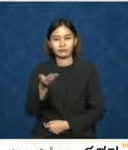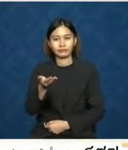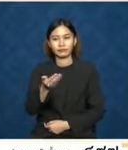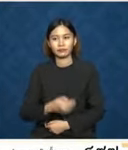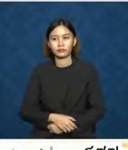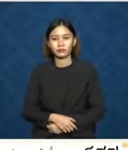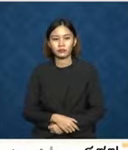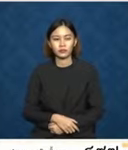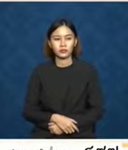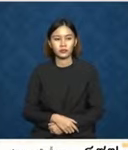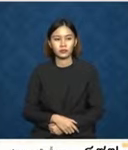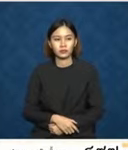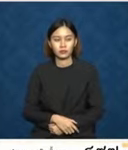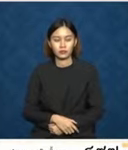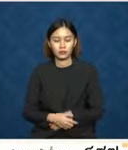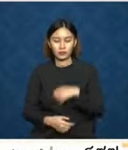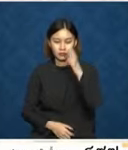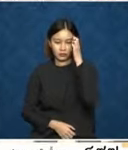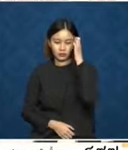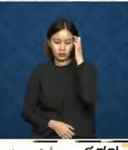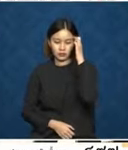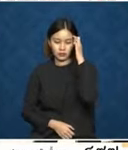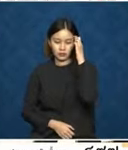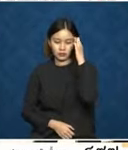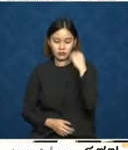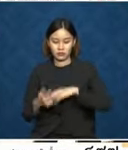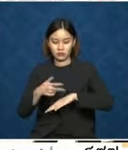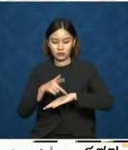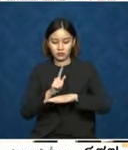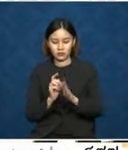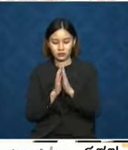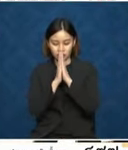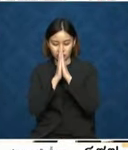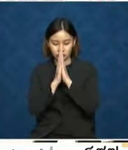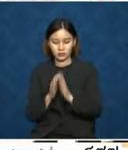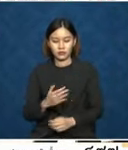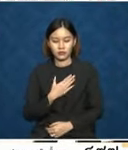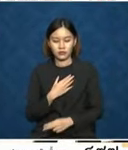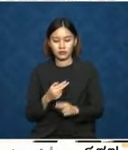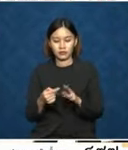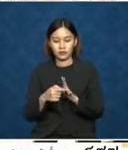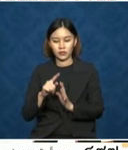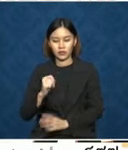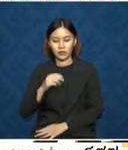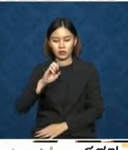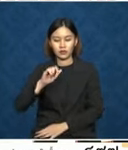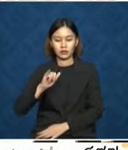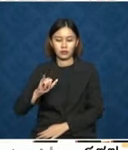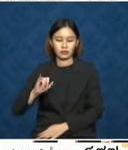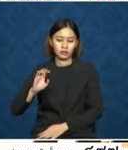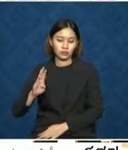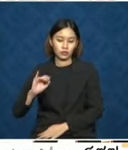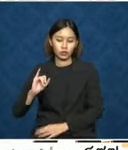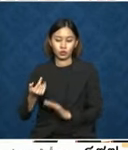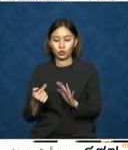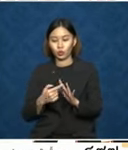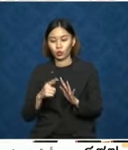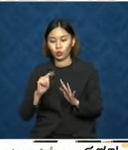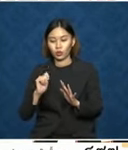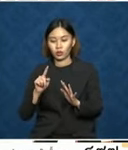ขำครับกราบเรียนท่านประธานสภาที่เคารพดิฉันนางเทียบจุฑาขาวขำ